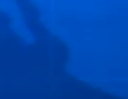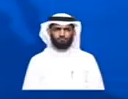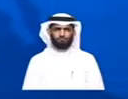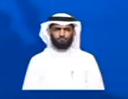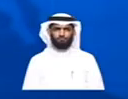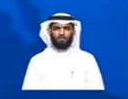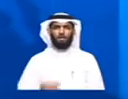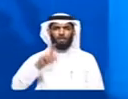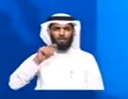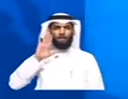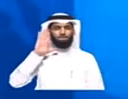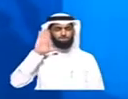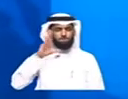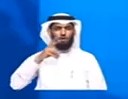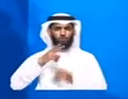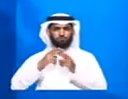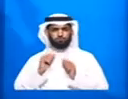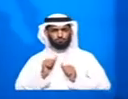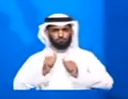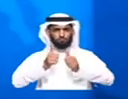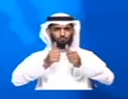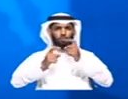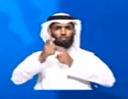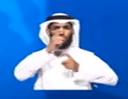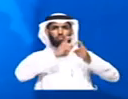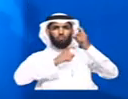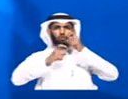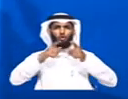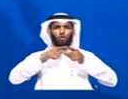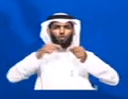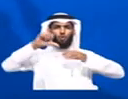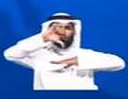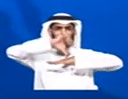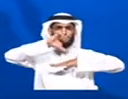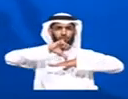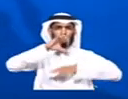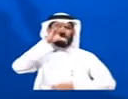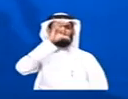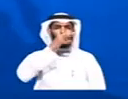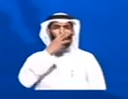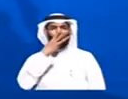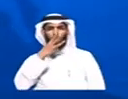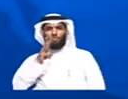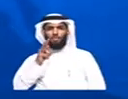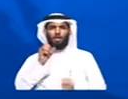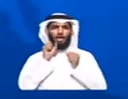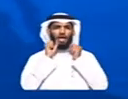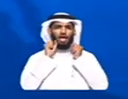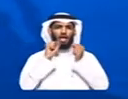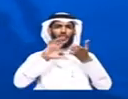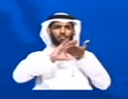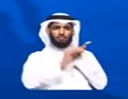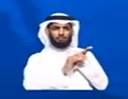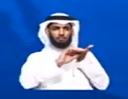مشاركة كويتية مميزة في انطلاق بطولة طوكيو الدولية 39 لرياضة شيدوكان